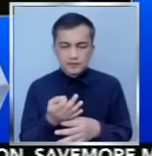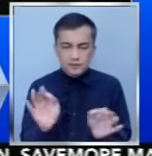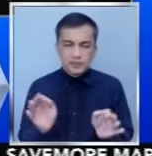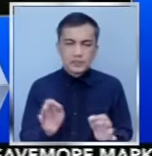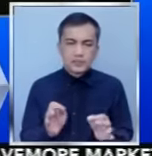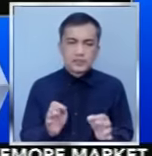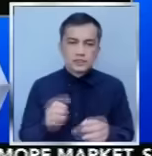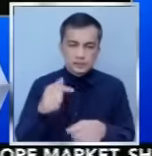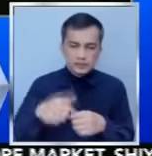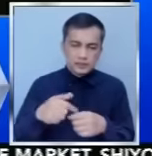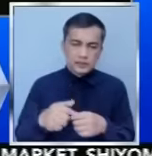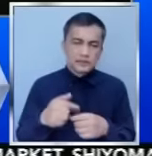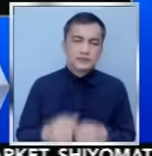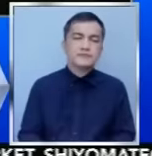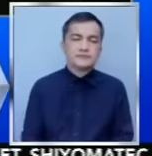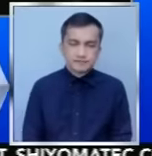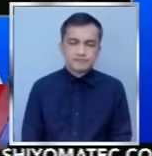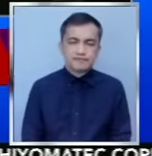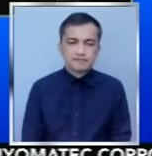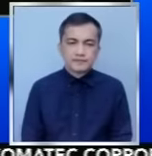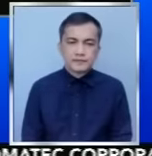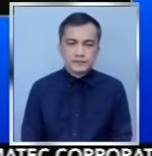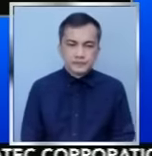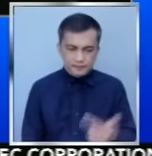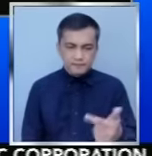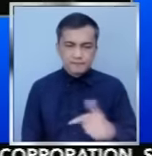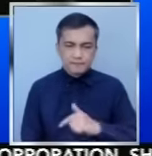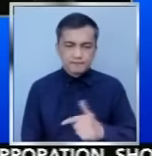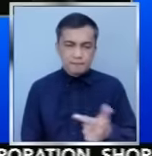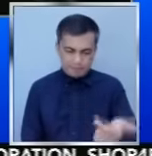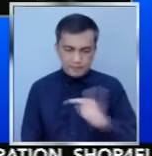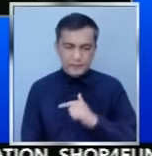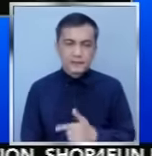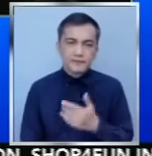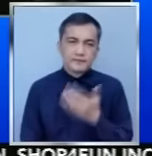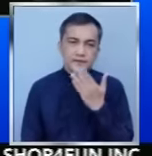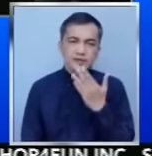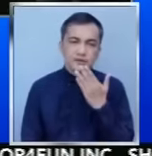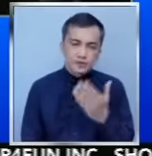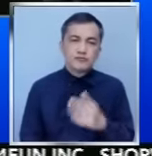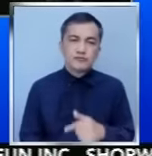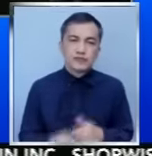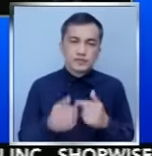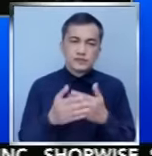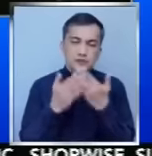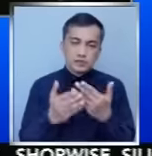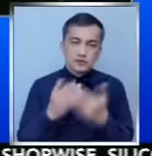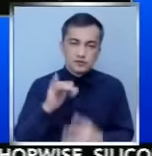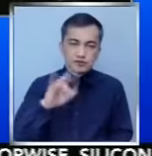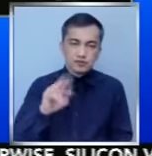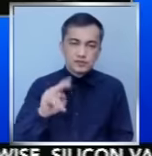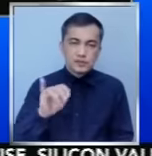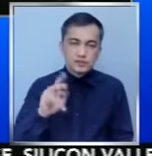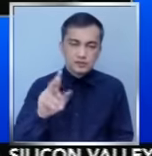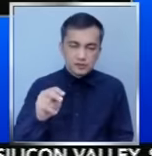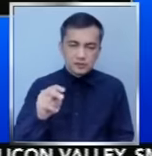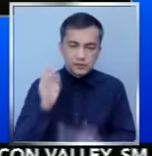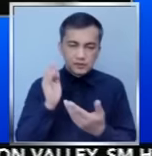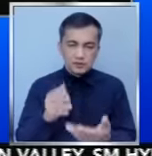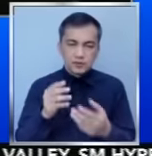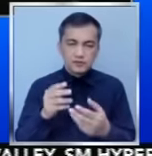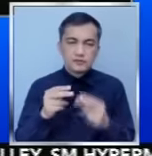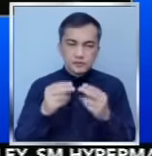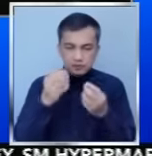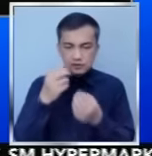notche b na package mula sa bfr Ivan Okay Ingat kayo diyan at maraming salamat Jun ven Aron sa paghahatid ng balita tungkol